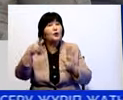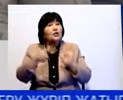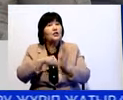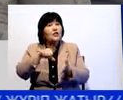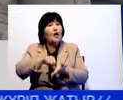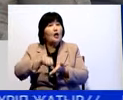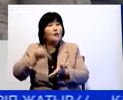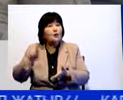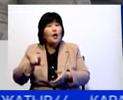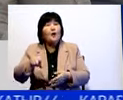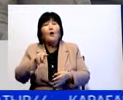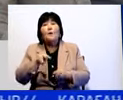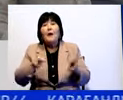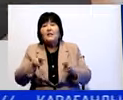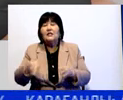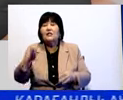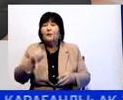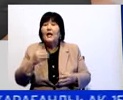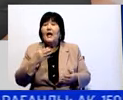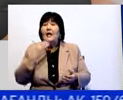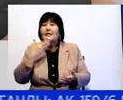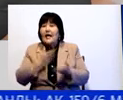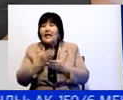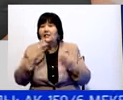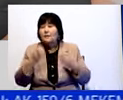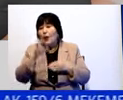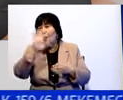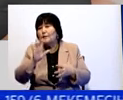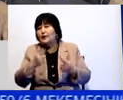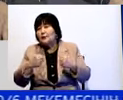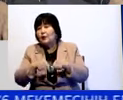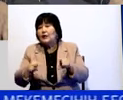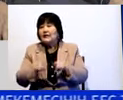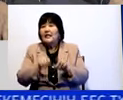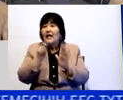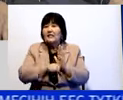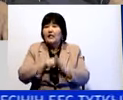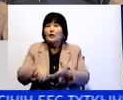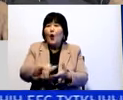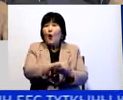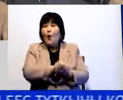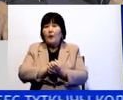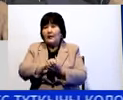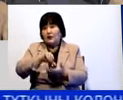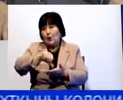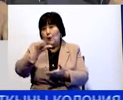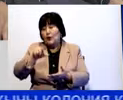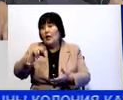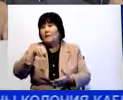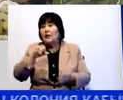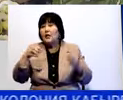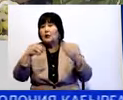бар. Олар мәжіліс депутаттары, саяси партиялардың, үкіметтік емес ұйымдардың және сарапшылар қоғамдастығының өкілдері. Палатаның